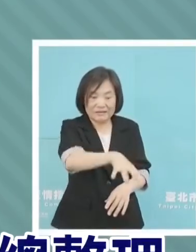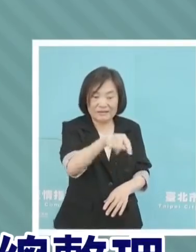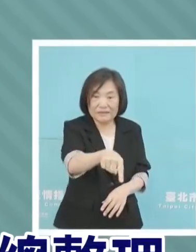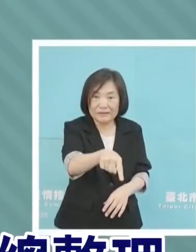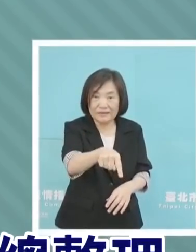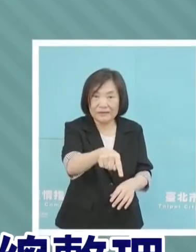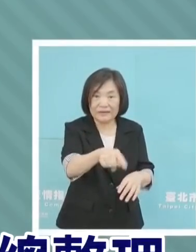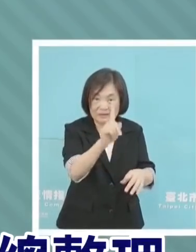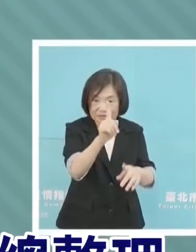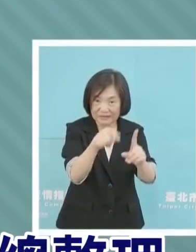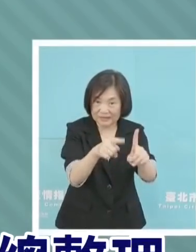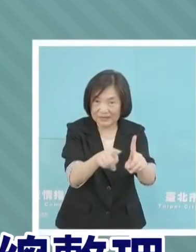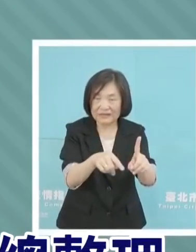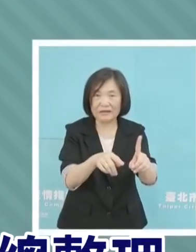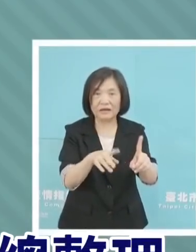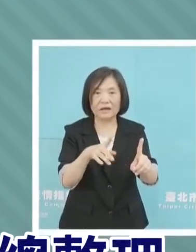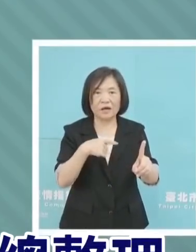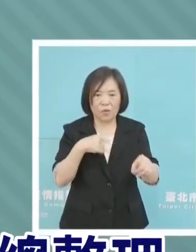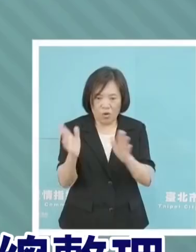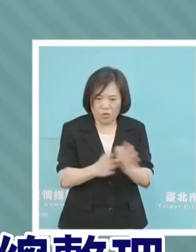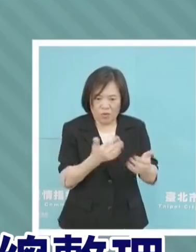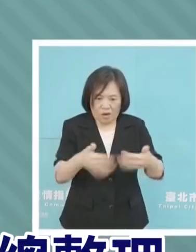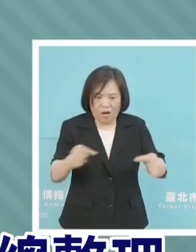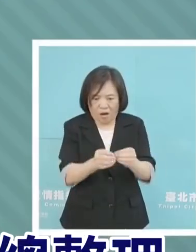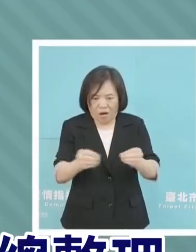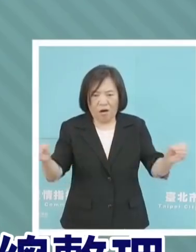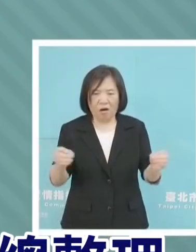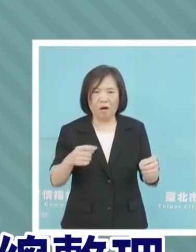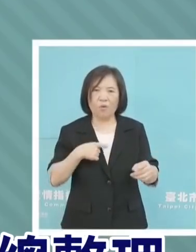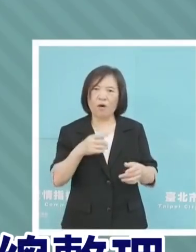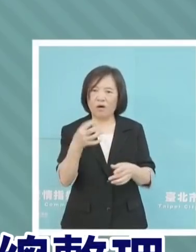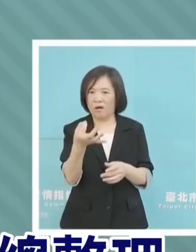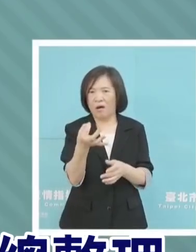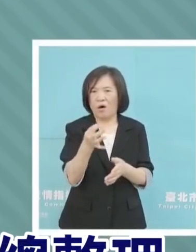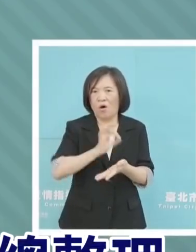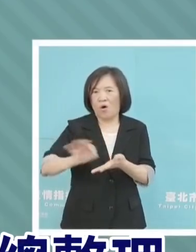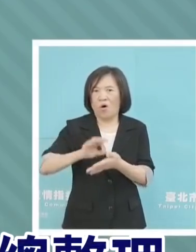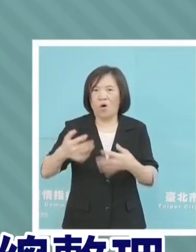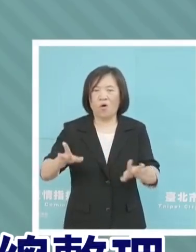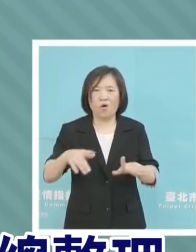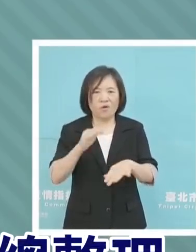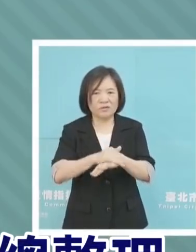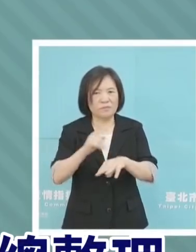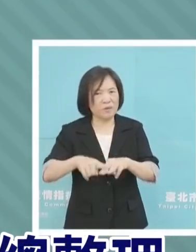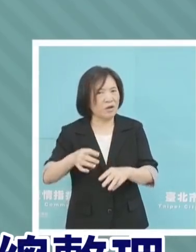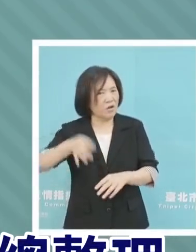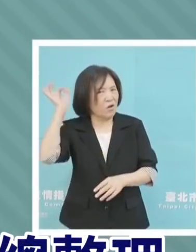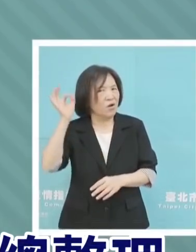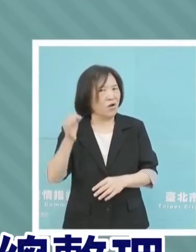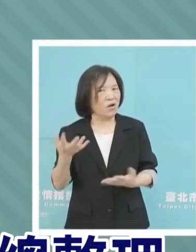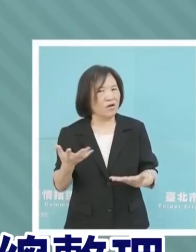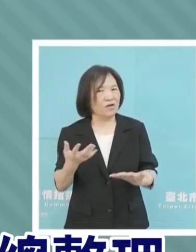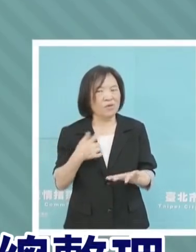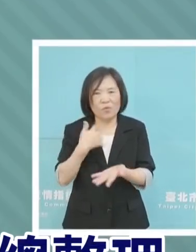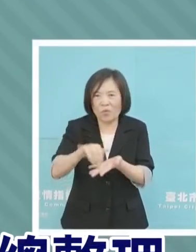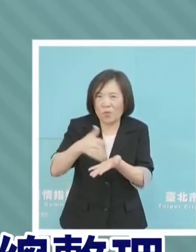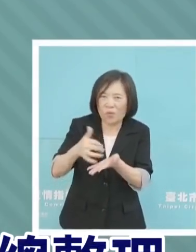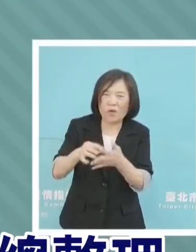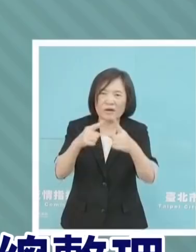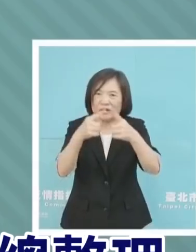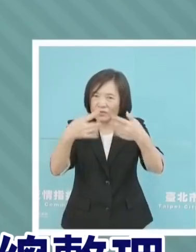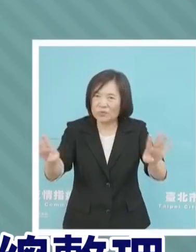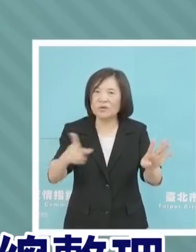那个行政成本就越来越高了。所以这的确是一个很困难的题目。所以一般来